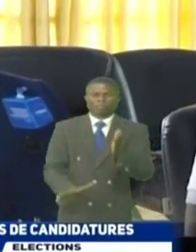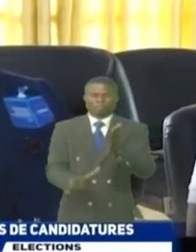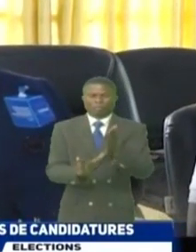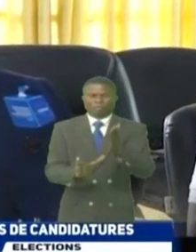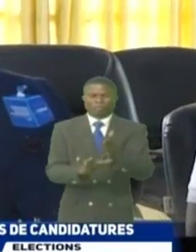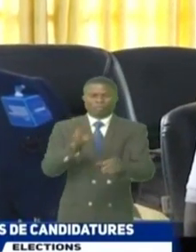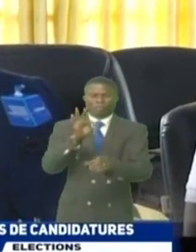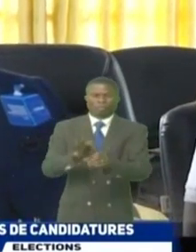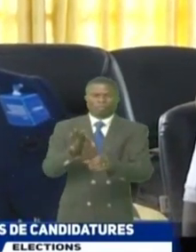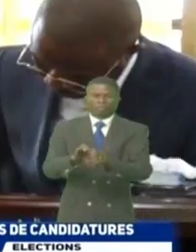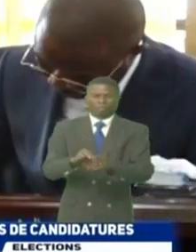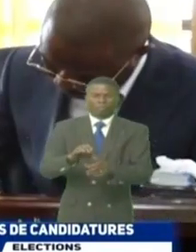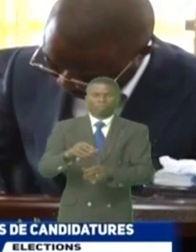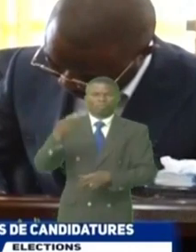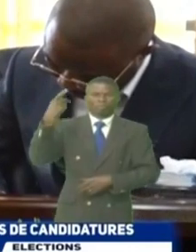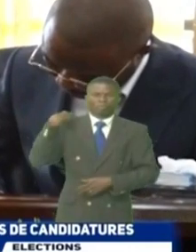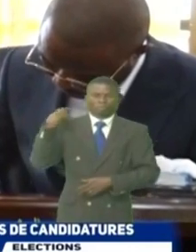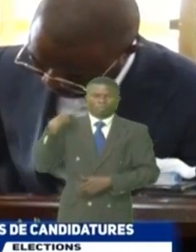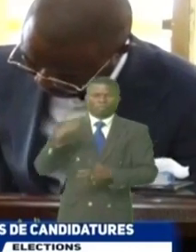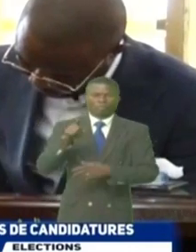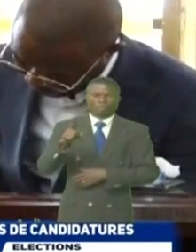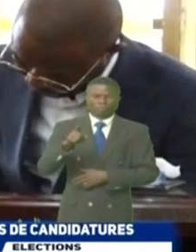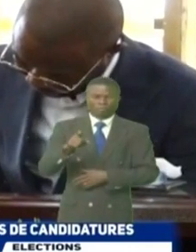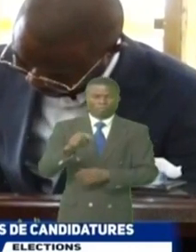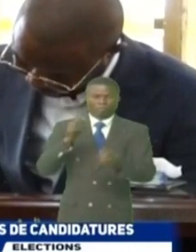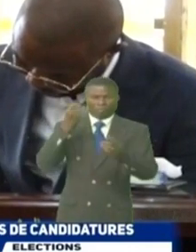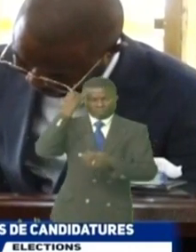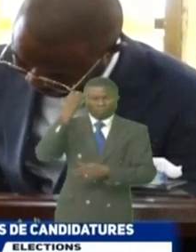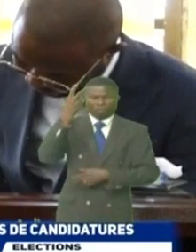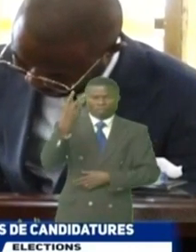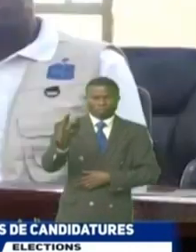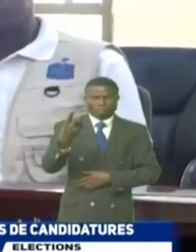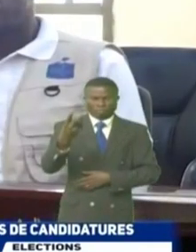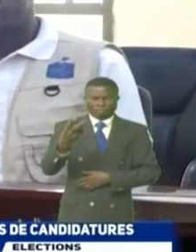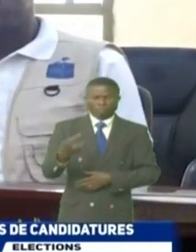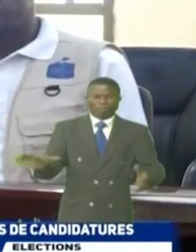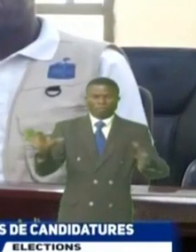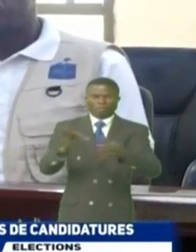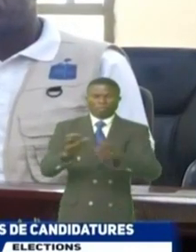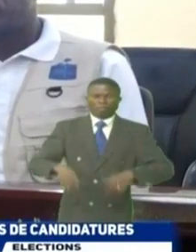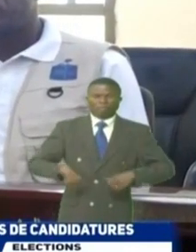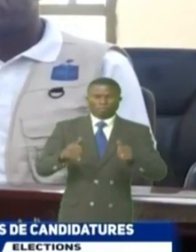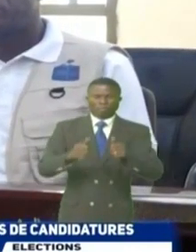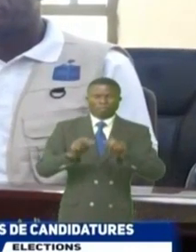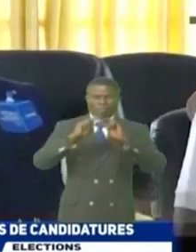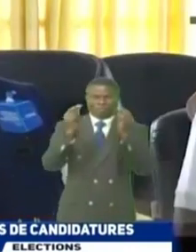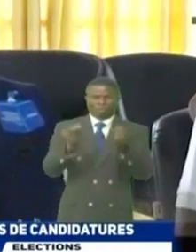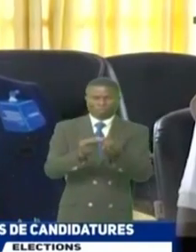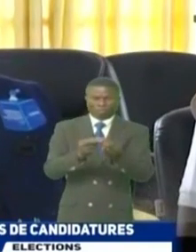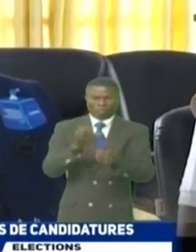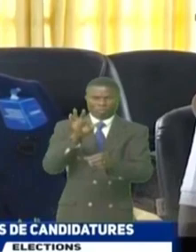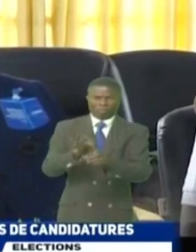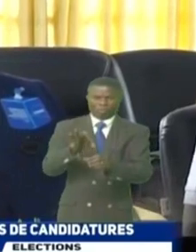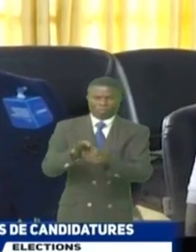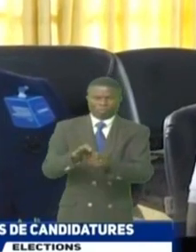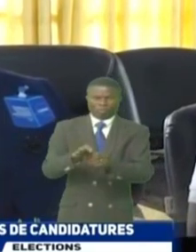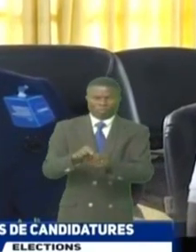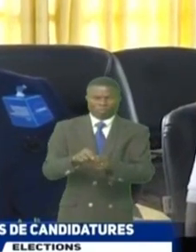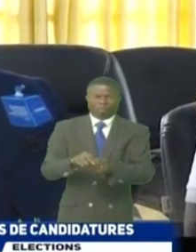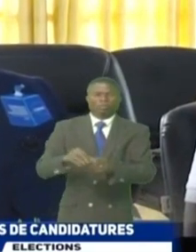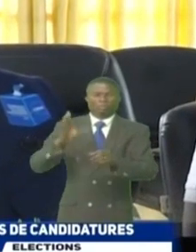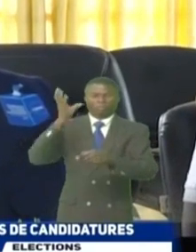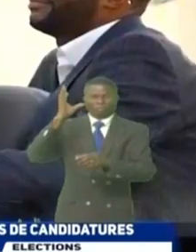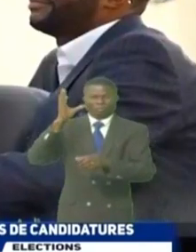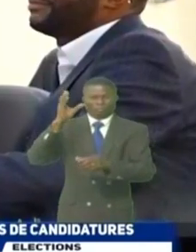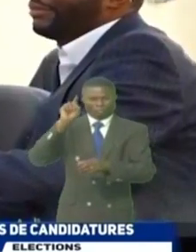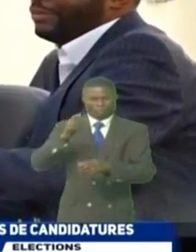indépendante. Paul Moindo Moulemberi poursuit deux objectifs visant à harmoniser les vues entre l'organe de gestion des élections et les juridictions